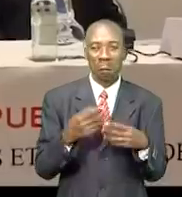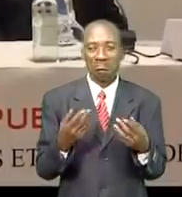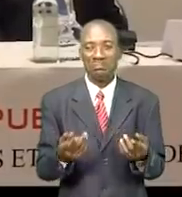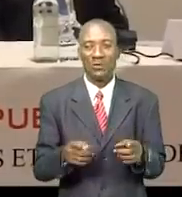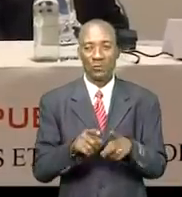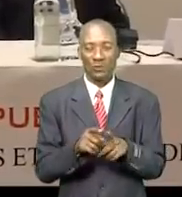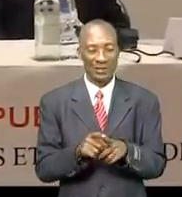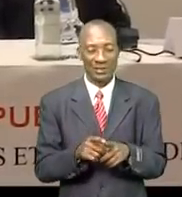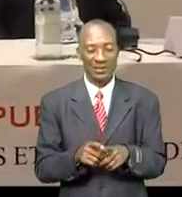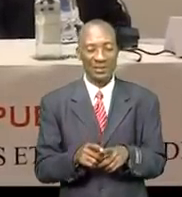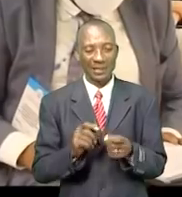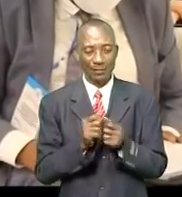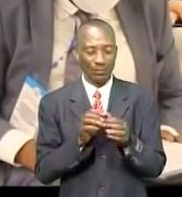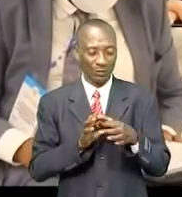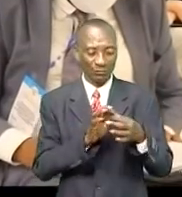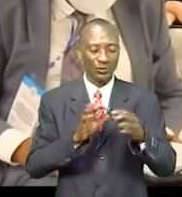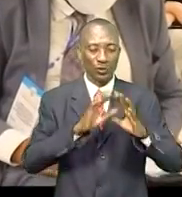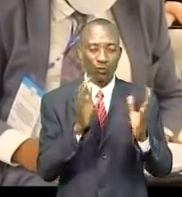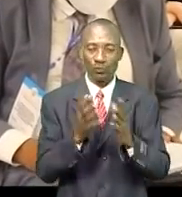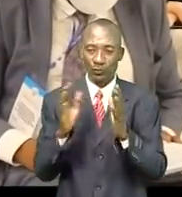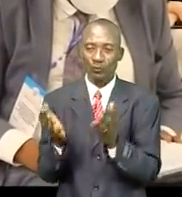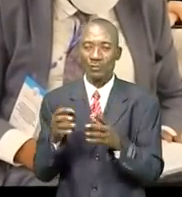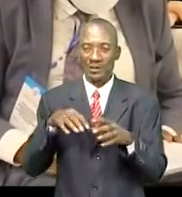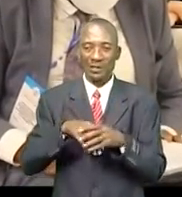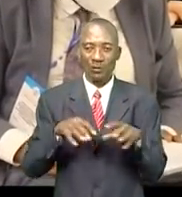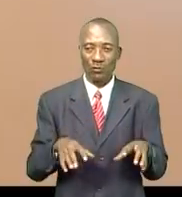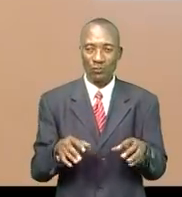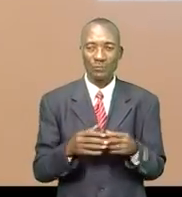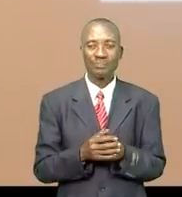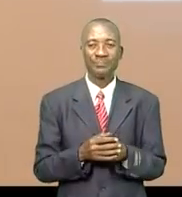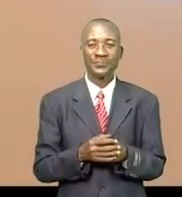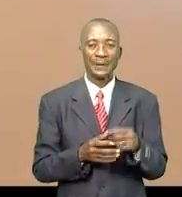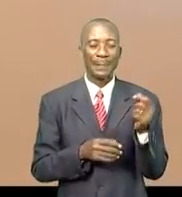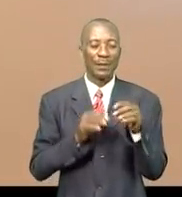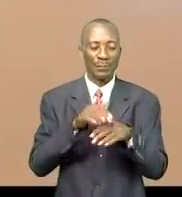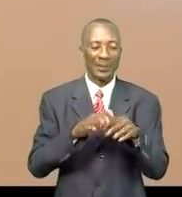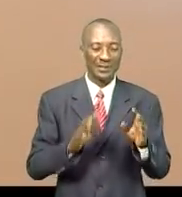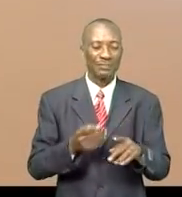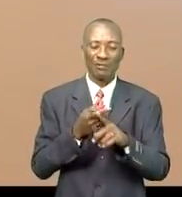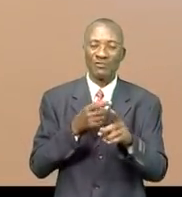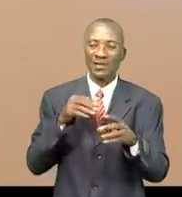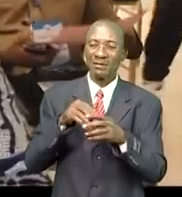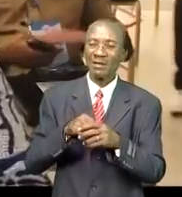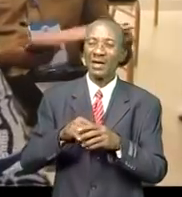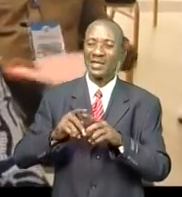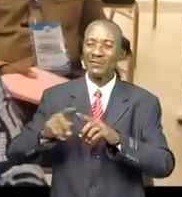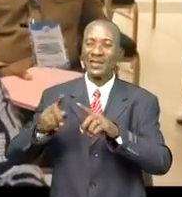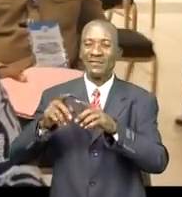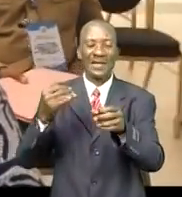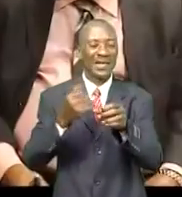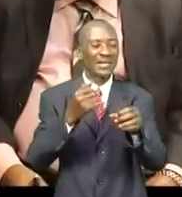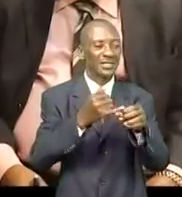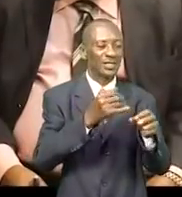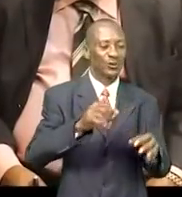résilience des communautés en RDC. Les participants venus des différents ministères et autres structures et institutions